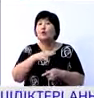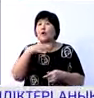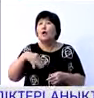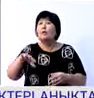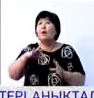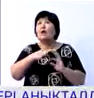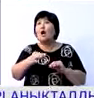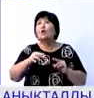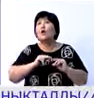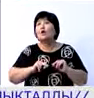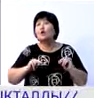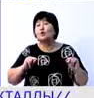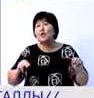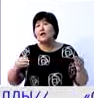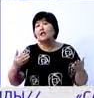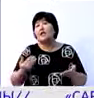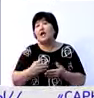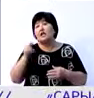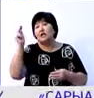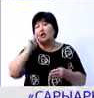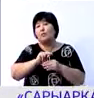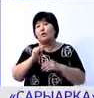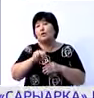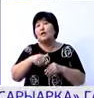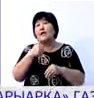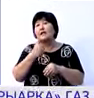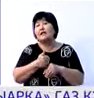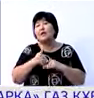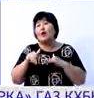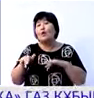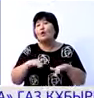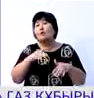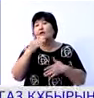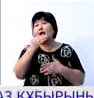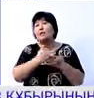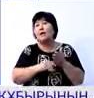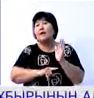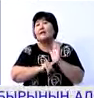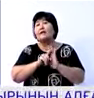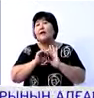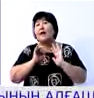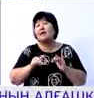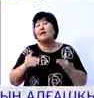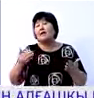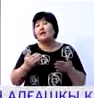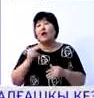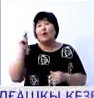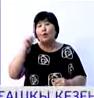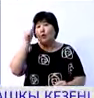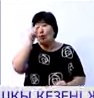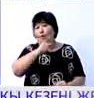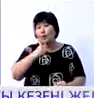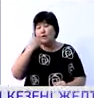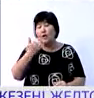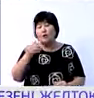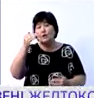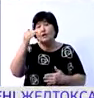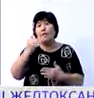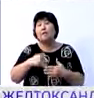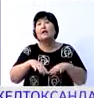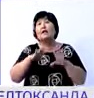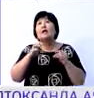аудан ұстаздарын жаңартылған білім беру негізінде өтіліп жатқан бағдарламаны іске асырады. Жаңа оқу жылында осы бағдарлама